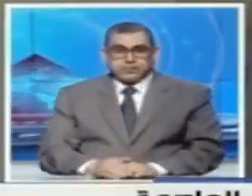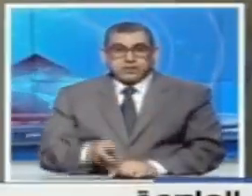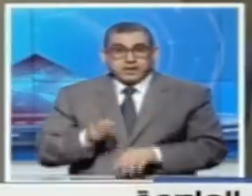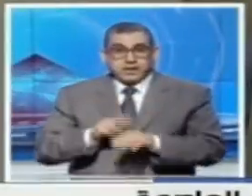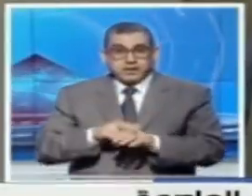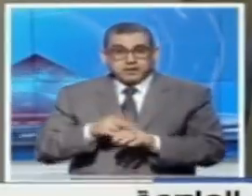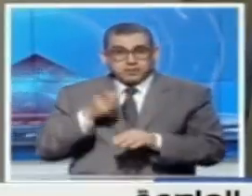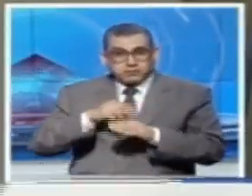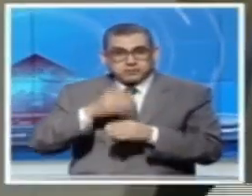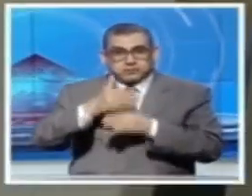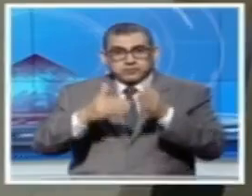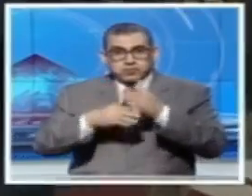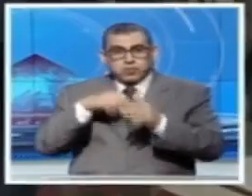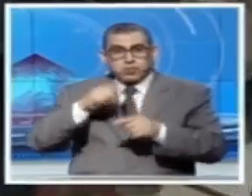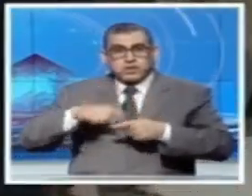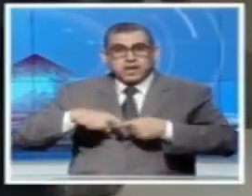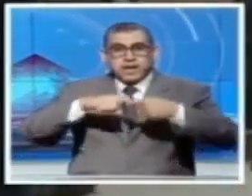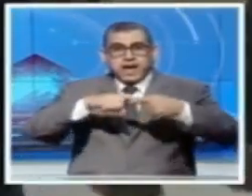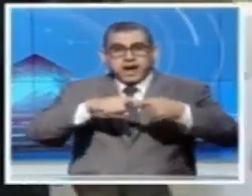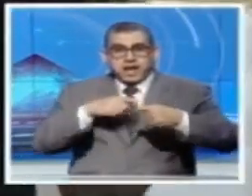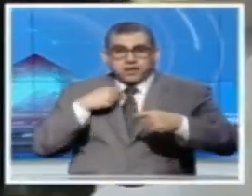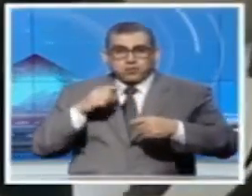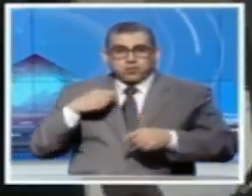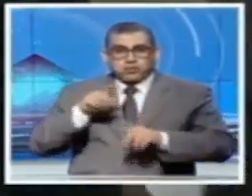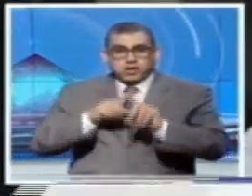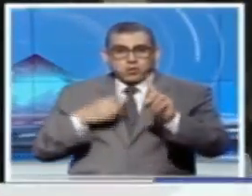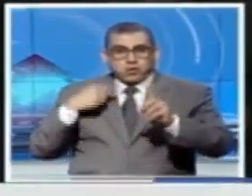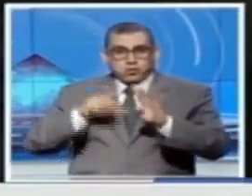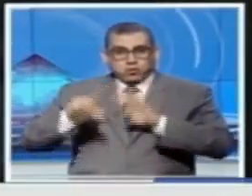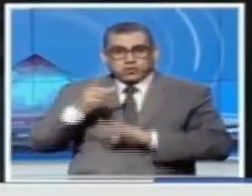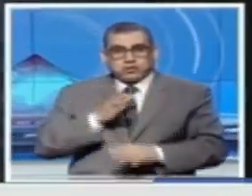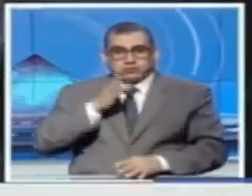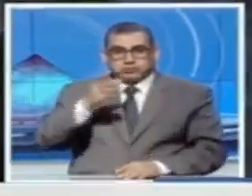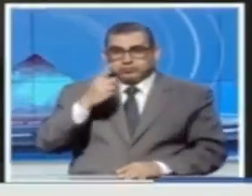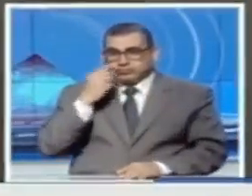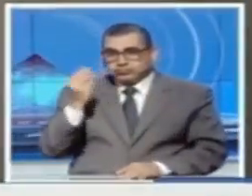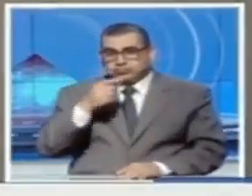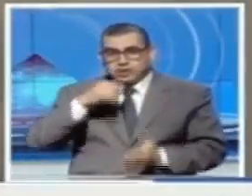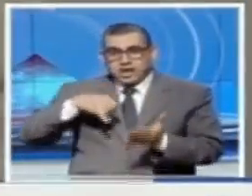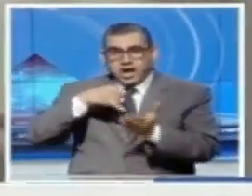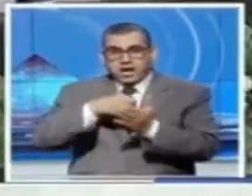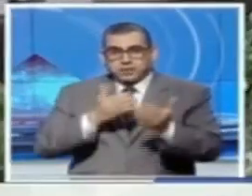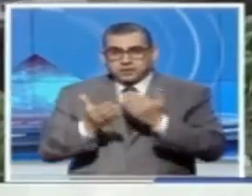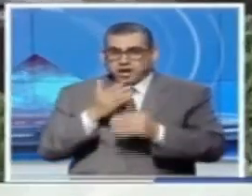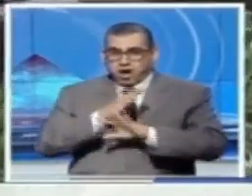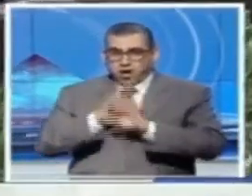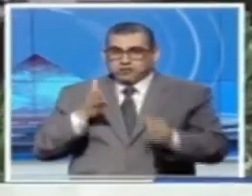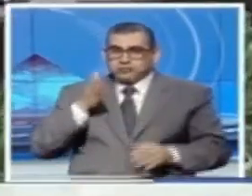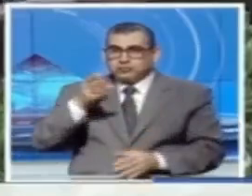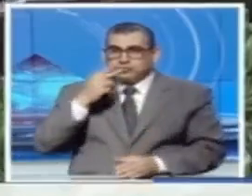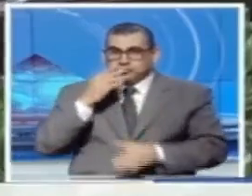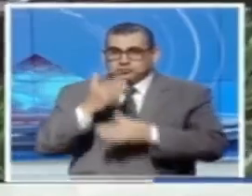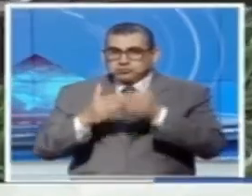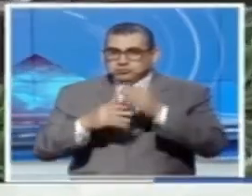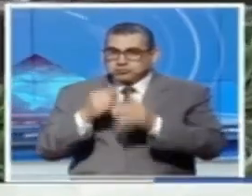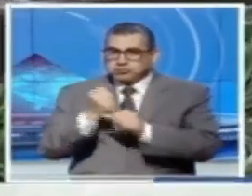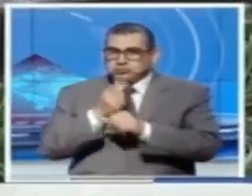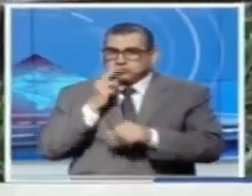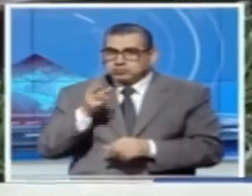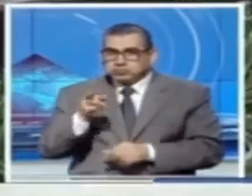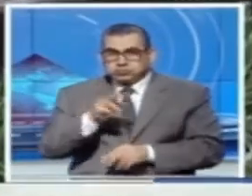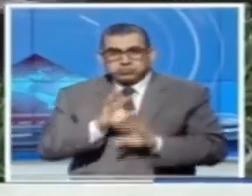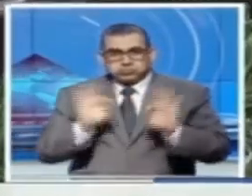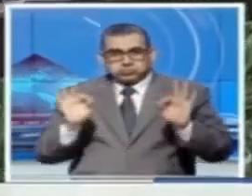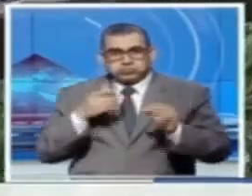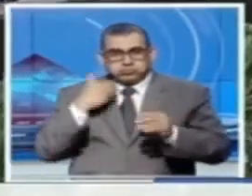وبالمقر الجديد لوزارة النقل اختتم رئيس مجلس الوزراء جولته بالعاصمة الإدارية. تجهيزات على أعلى مستوى سواء